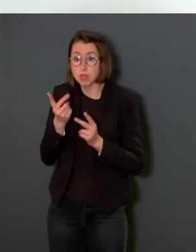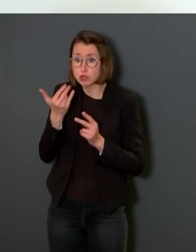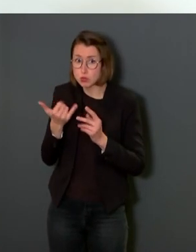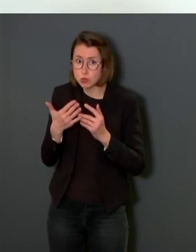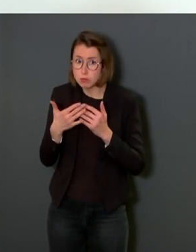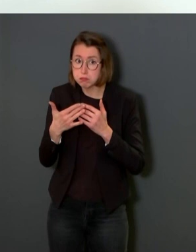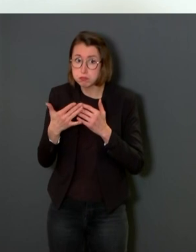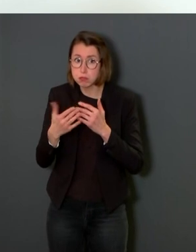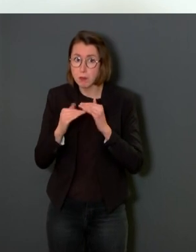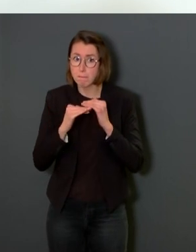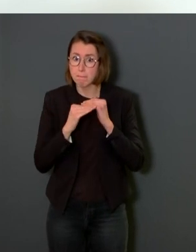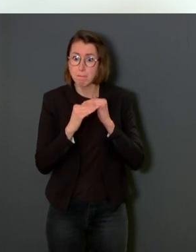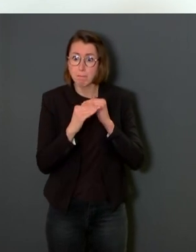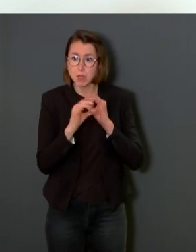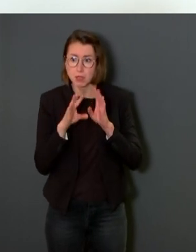stables